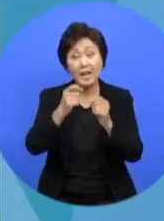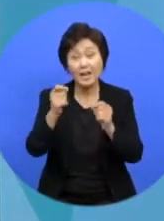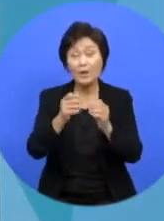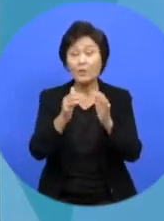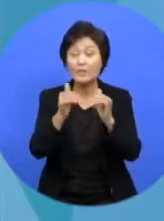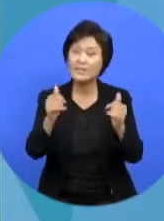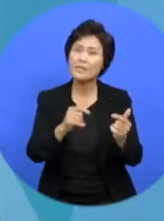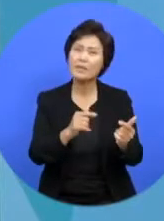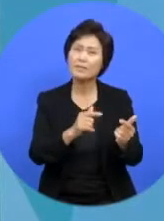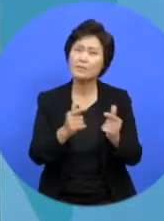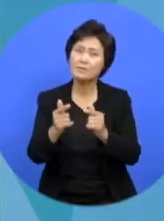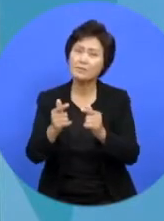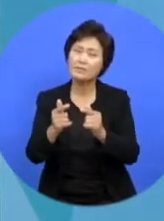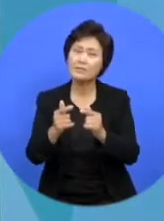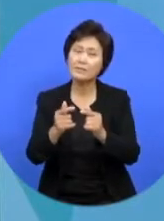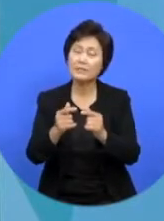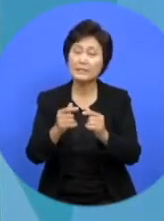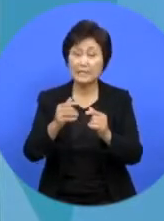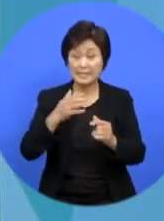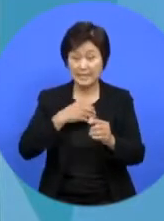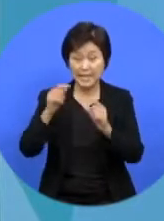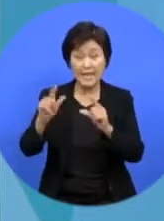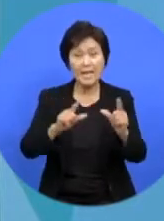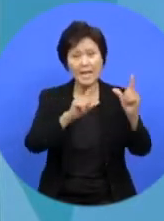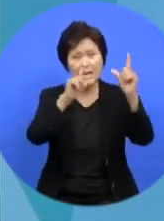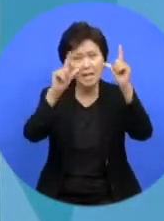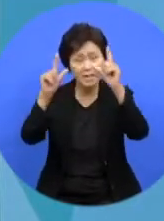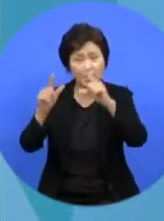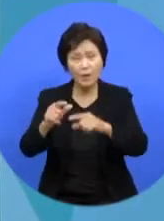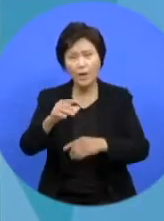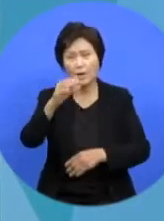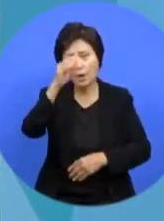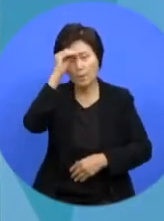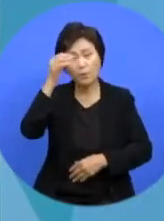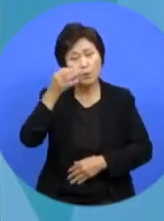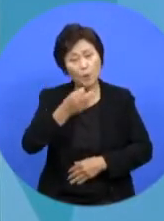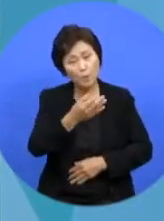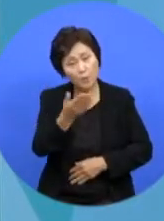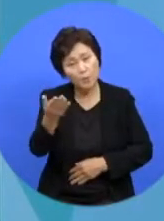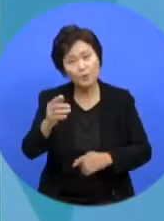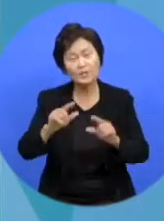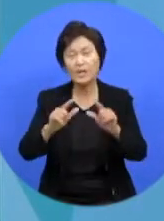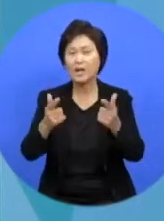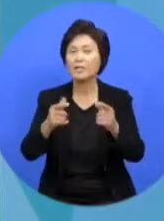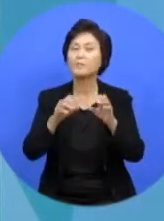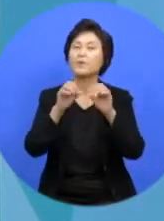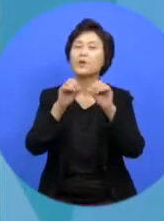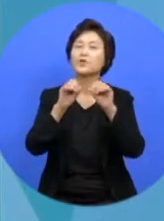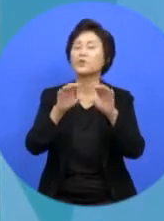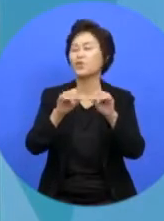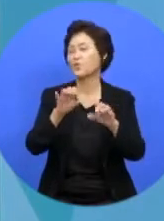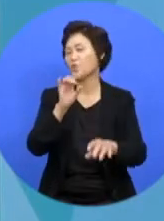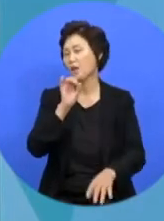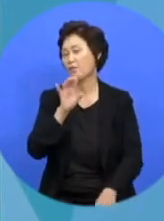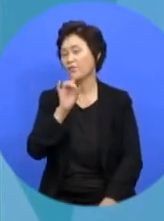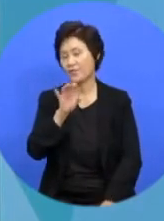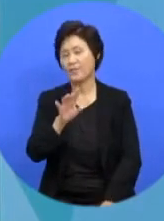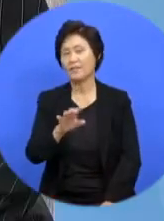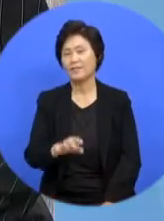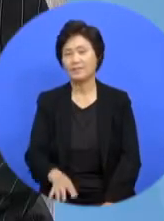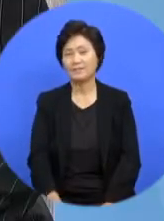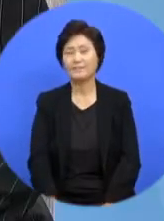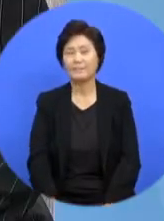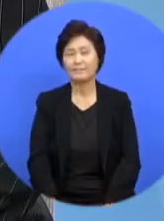생활이 받쳐주지 않으면 전도가 그래, 어렵거든요. 맞아요. 맞아요. 생활 속에서 전도가 돼야 되겠다 그런 마음으로 늘 대했어요. 아 그래서